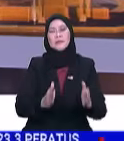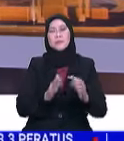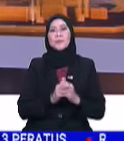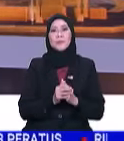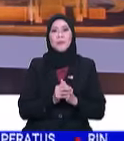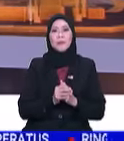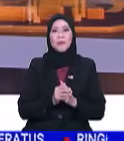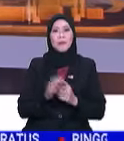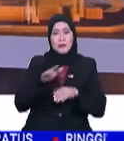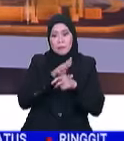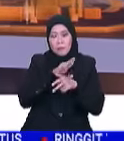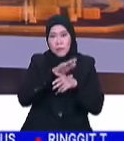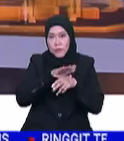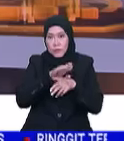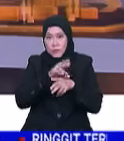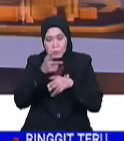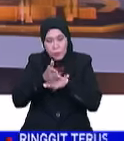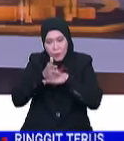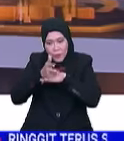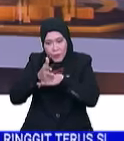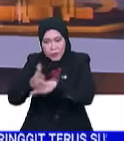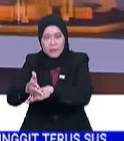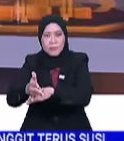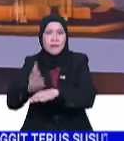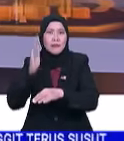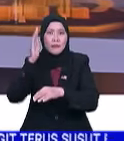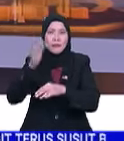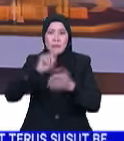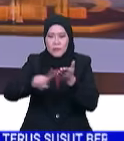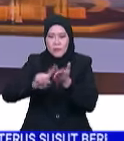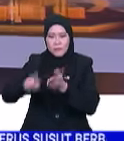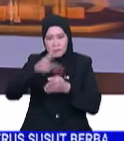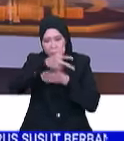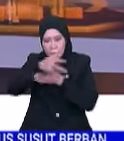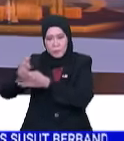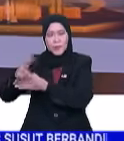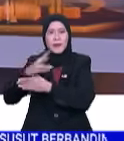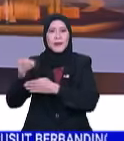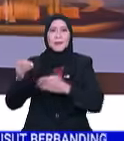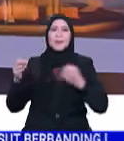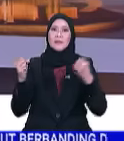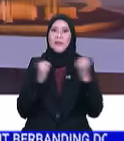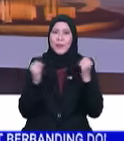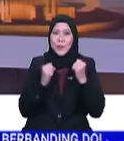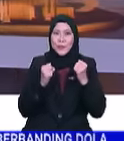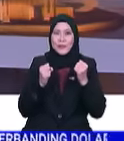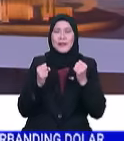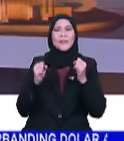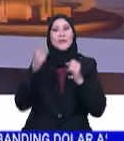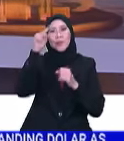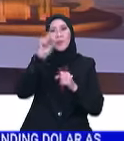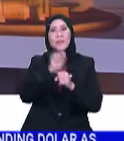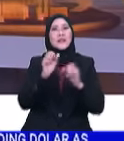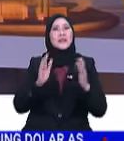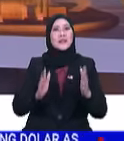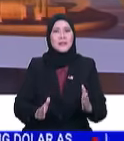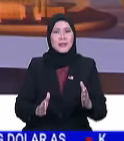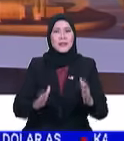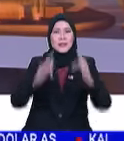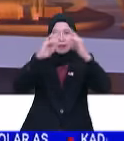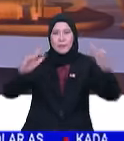akan digunakan bagi penugasan pemantauan op COVID, manakala pendingin hawa muda ahli akan digunakan digunakan petugas